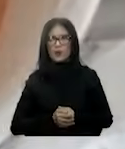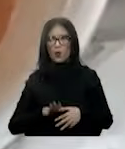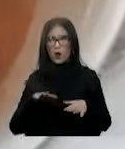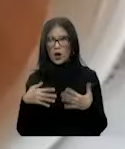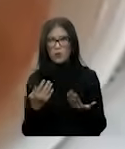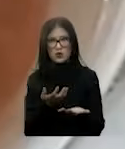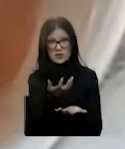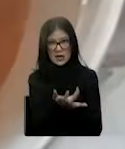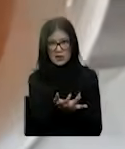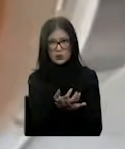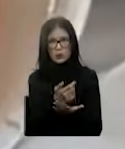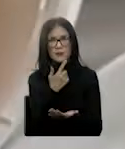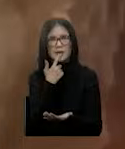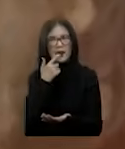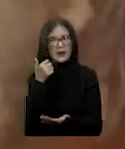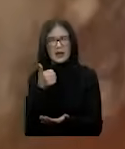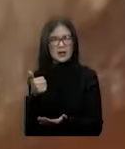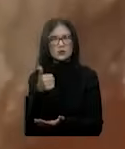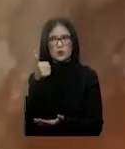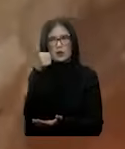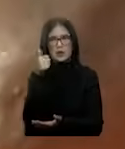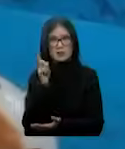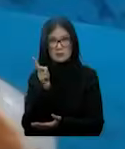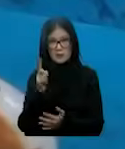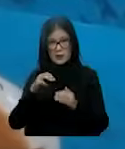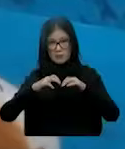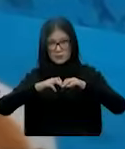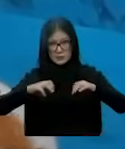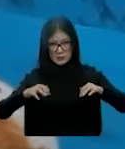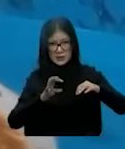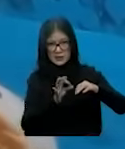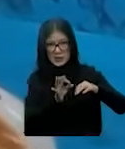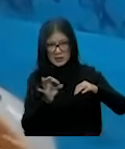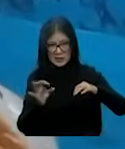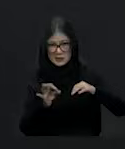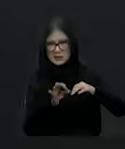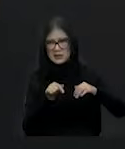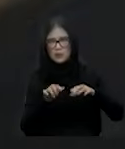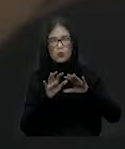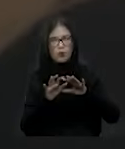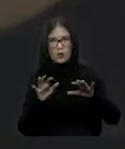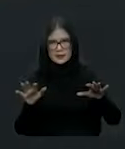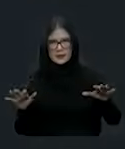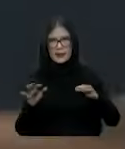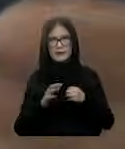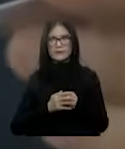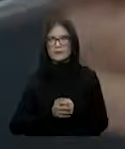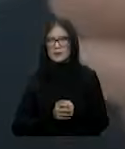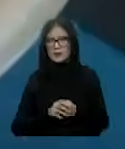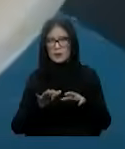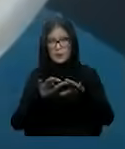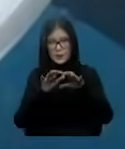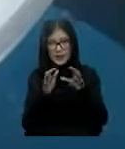soal rasa jelas juara karena penuh dengan isian daging cincang dan kikil sapi. Selain bentuknya yang